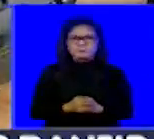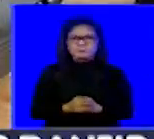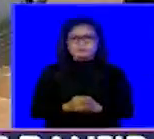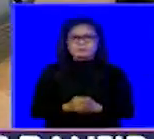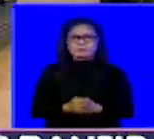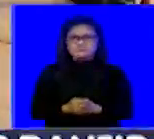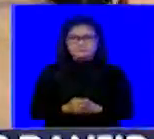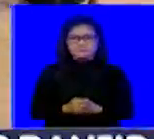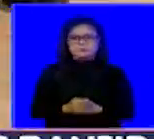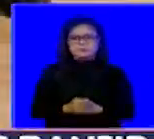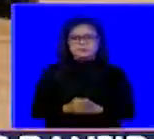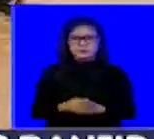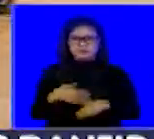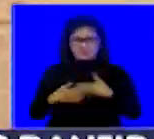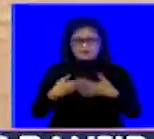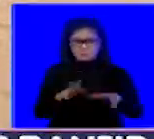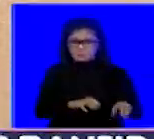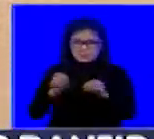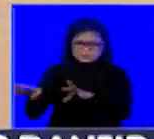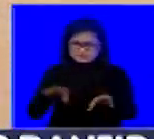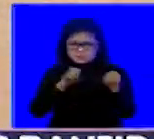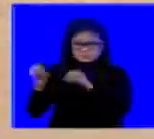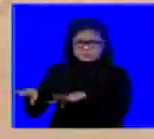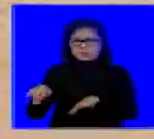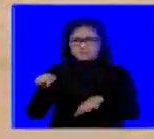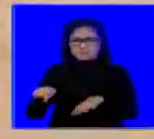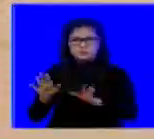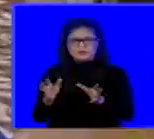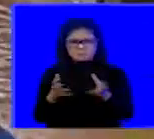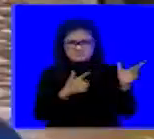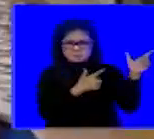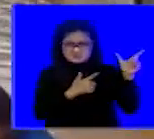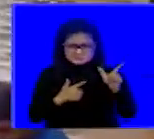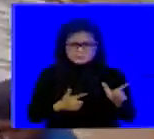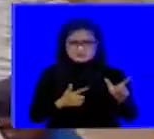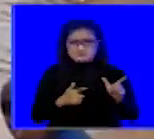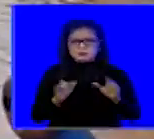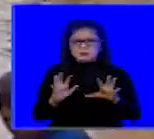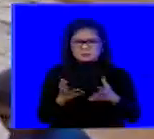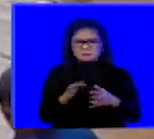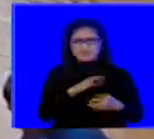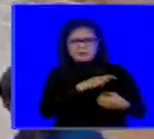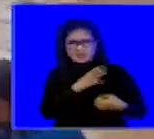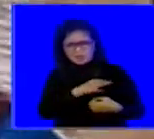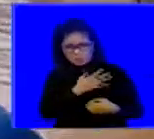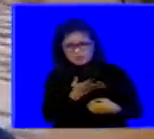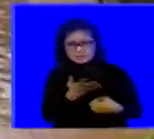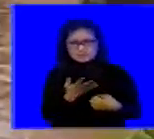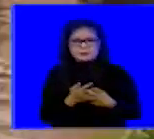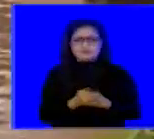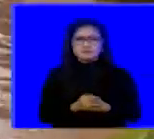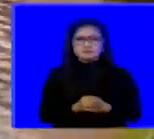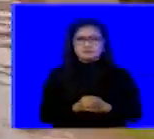untuk proses evakuasi warga korban banjir Cikampek danyonif pararaider 305 TKR Kostrad Mayor Infanteri Fajar akhiruddin